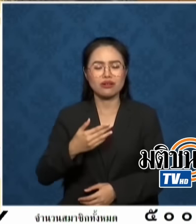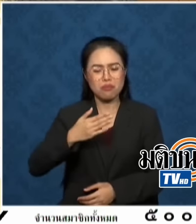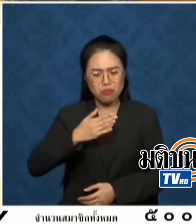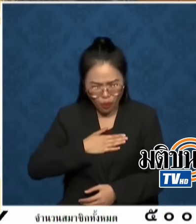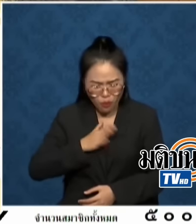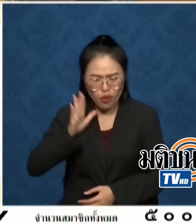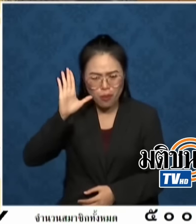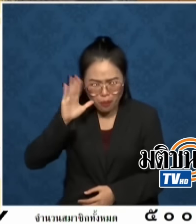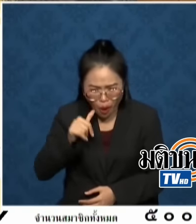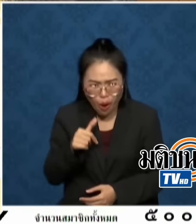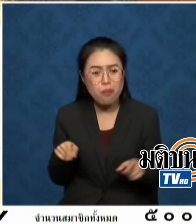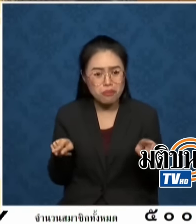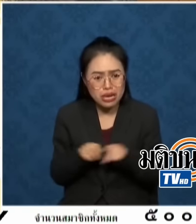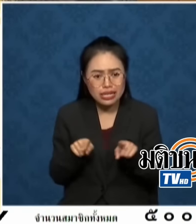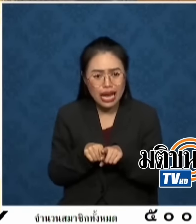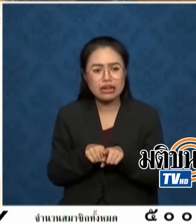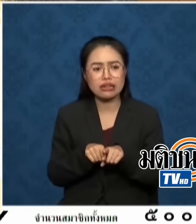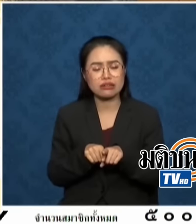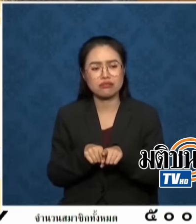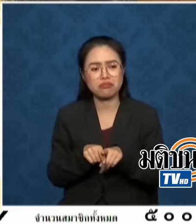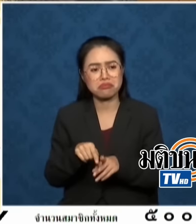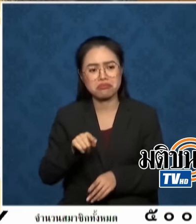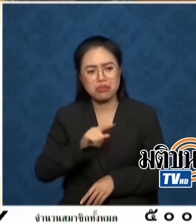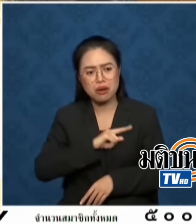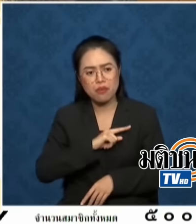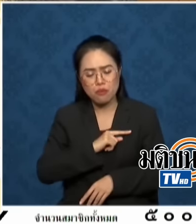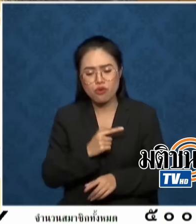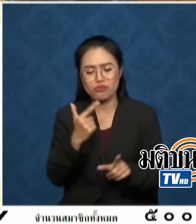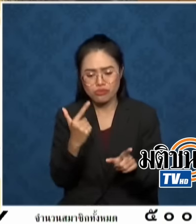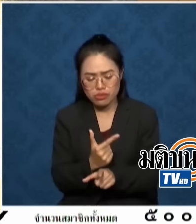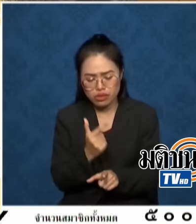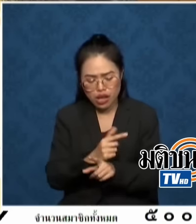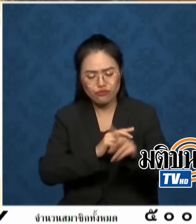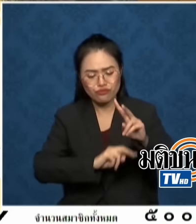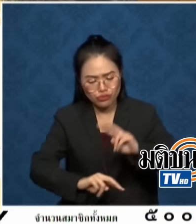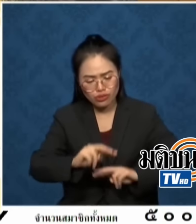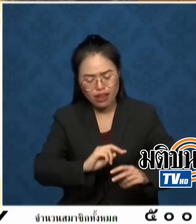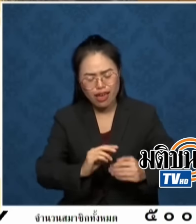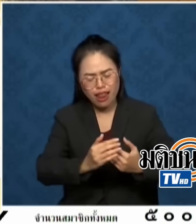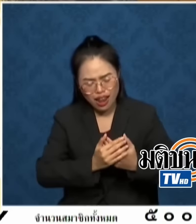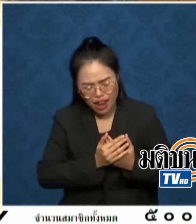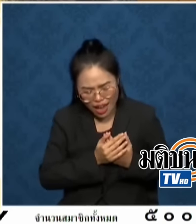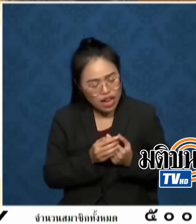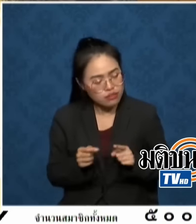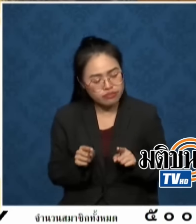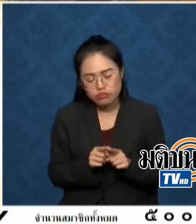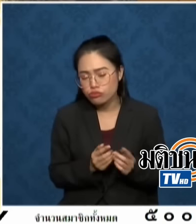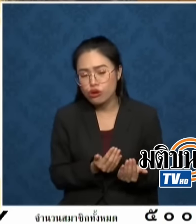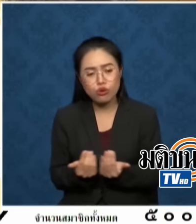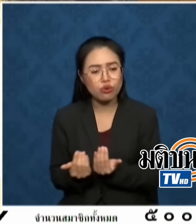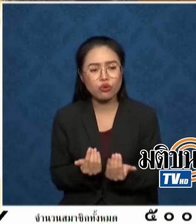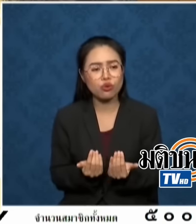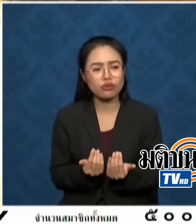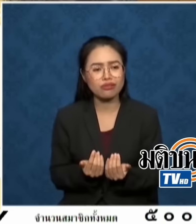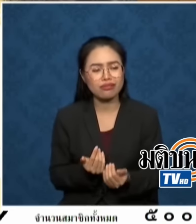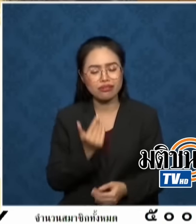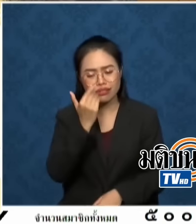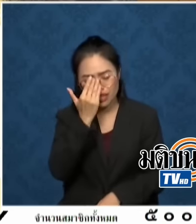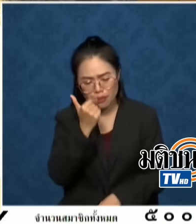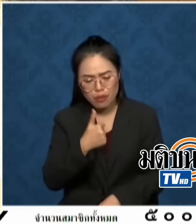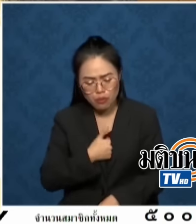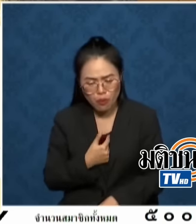พ่อของเขาคนหนึ่งไม่ใช่หรอครับผมเลี้ยงดูเขาผมรักเขาเหมือนลูกแต่ผมก็เป็